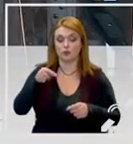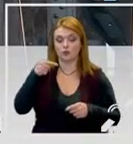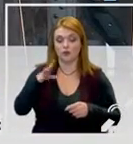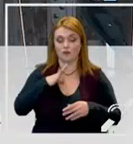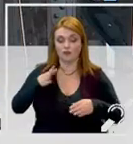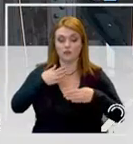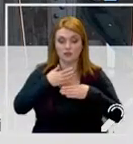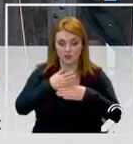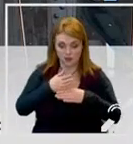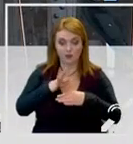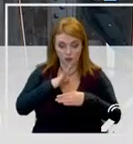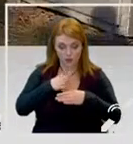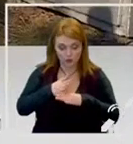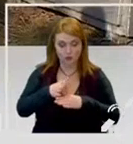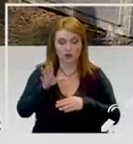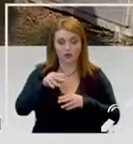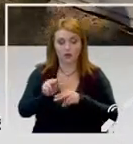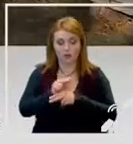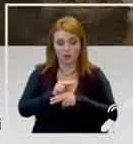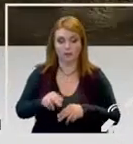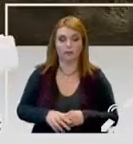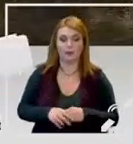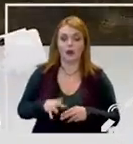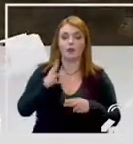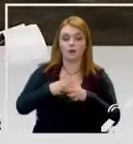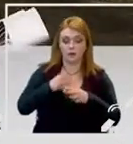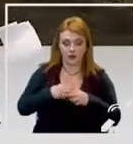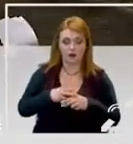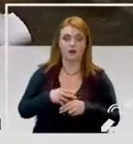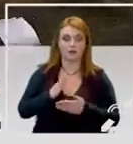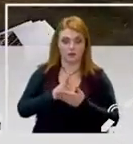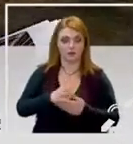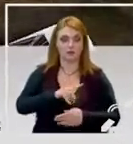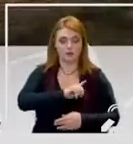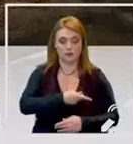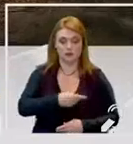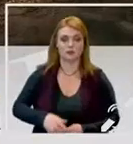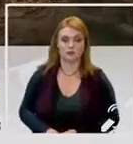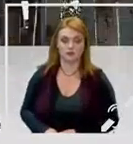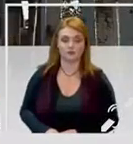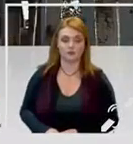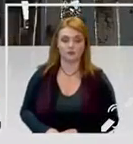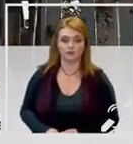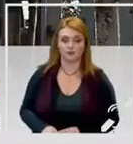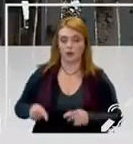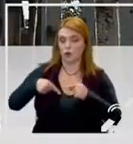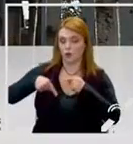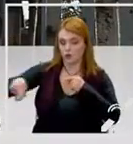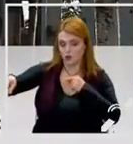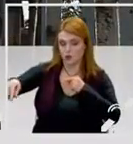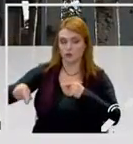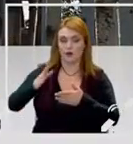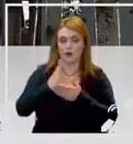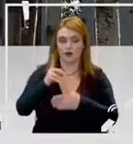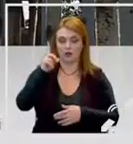timpul celui de-al doilea război mondial. Materialul este oțel, bă, cât ne spune sursele, lungimea